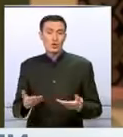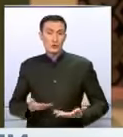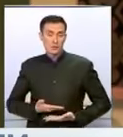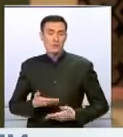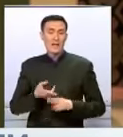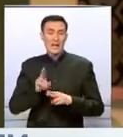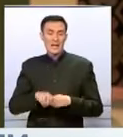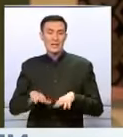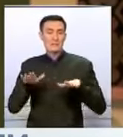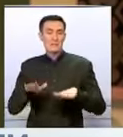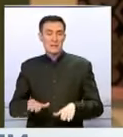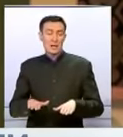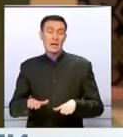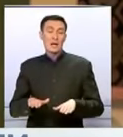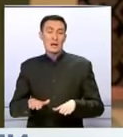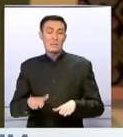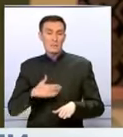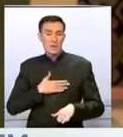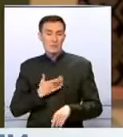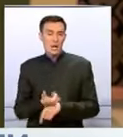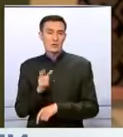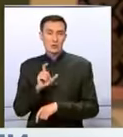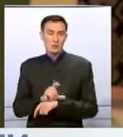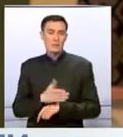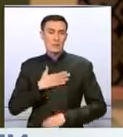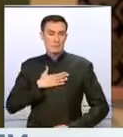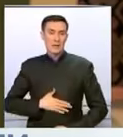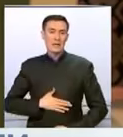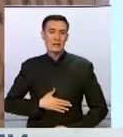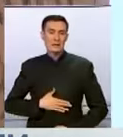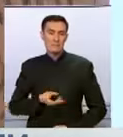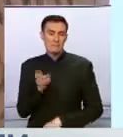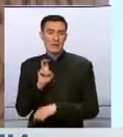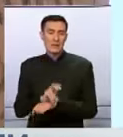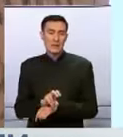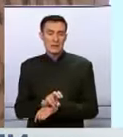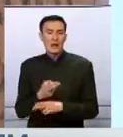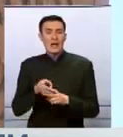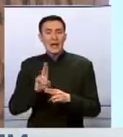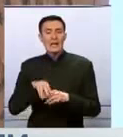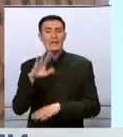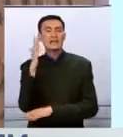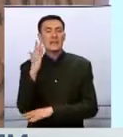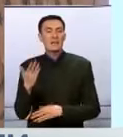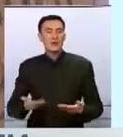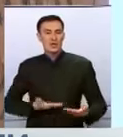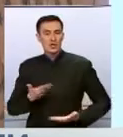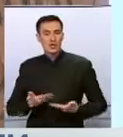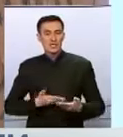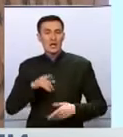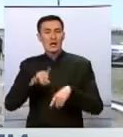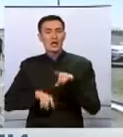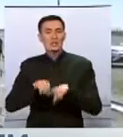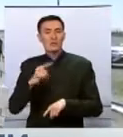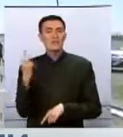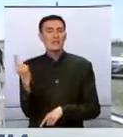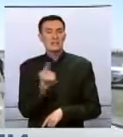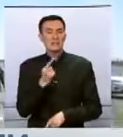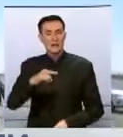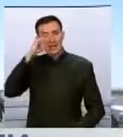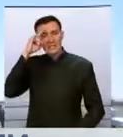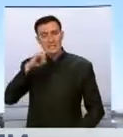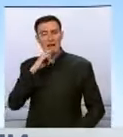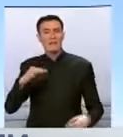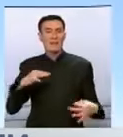именно здесь, в Торгайских краях, поэтому мне особо приятно побывать здесь. Это дерево жизни олицетворяет родство и единство казахов